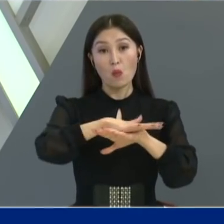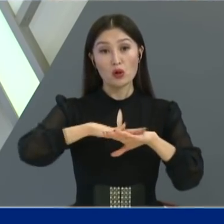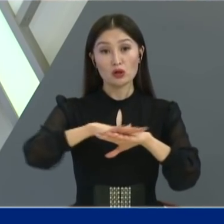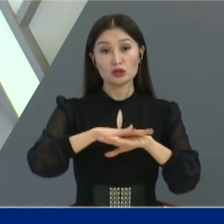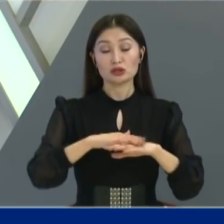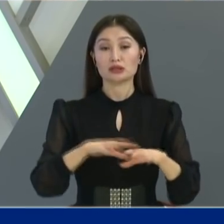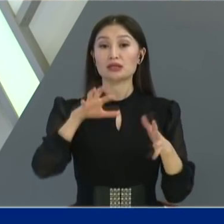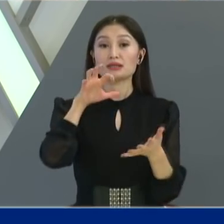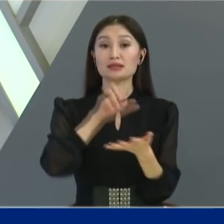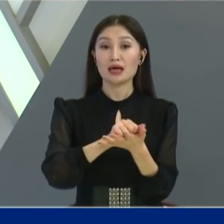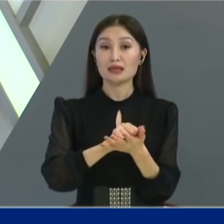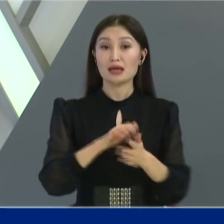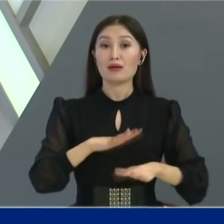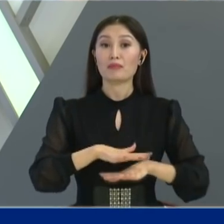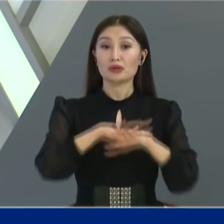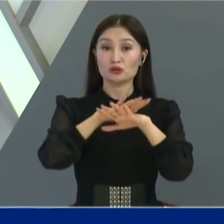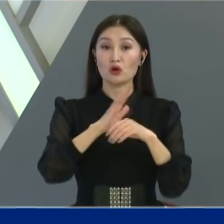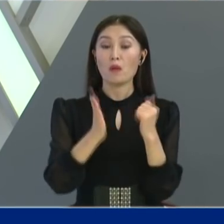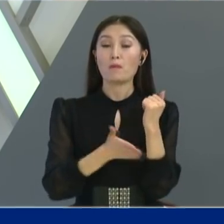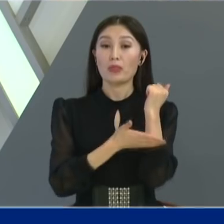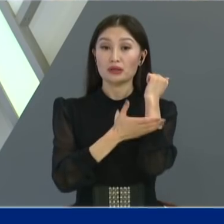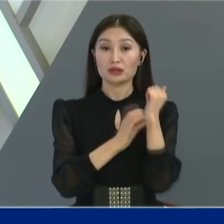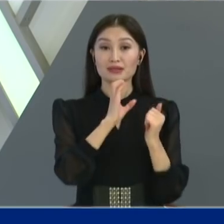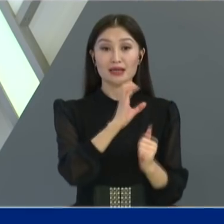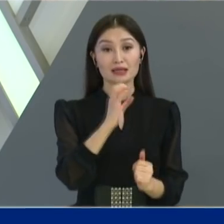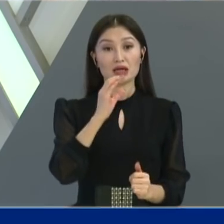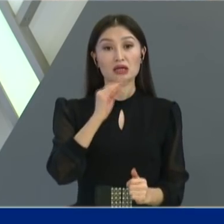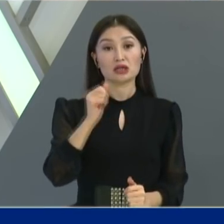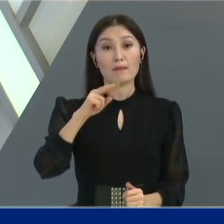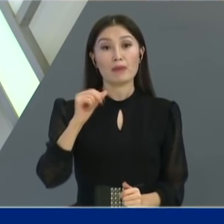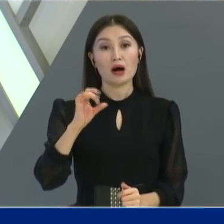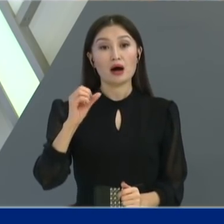нее заняли митингующие в поддержку Джапарова.